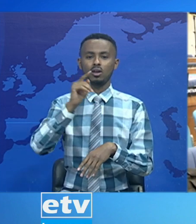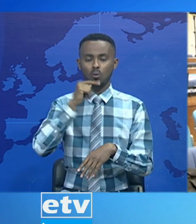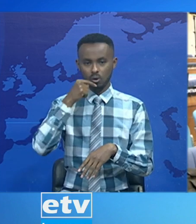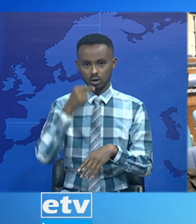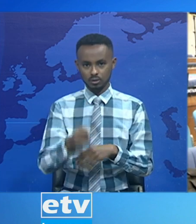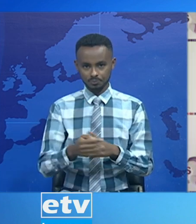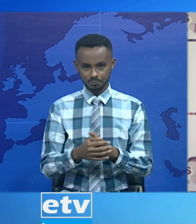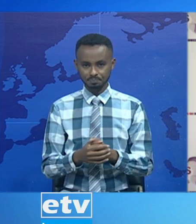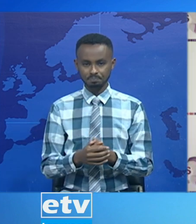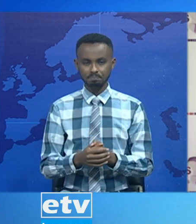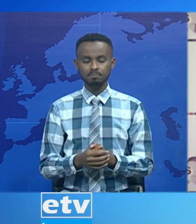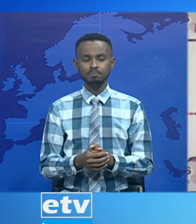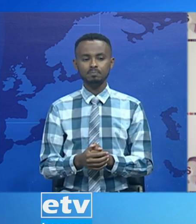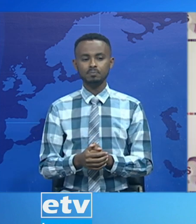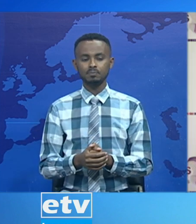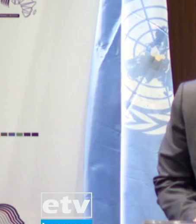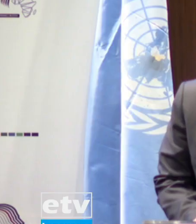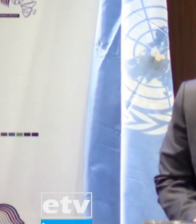ብለውታል።